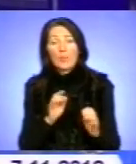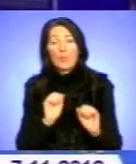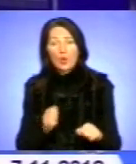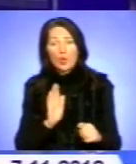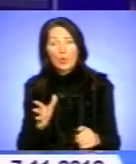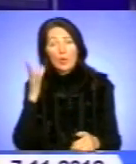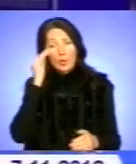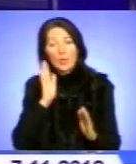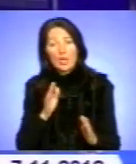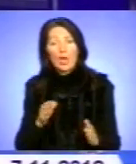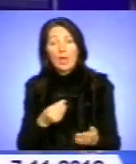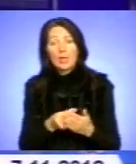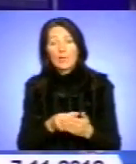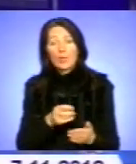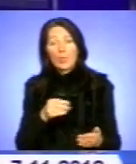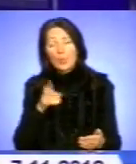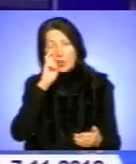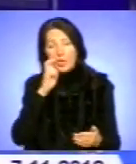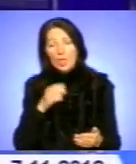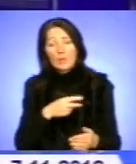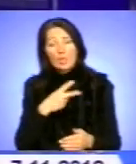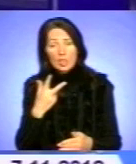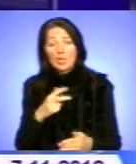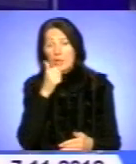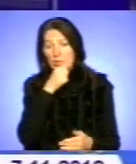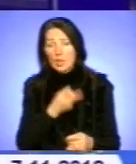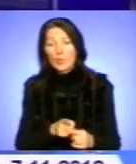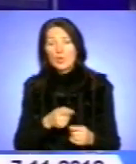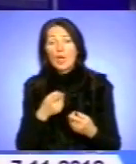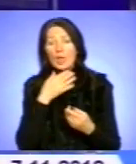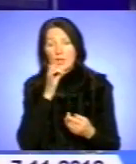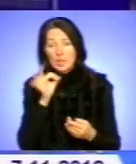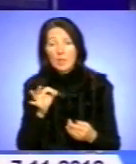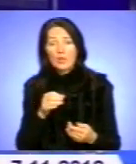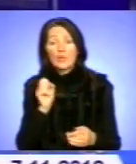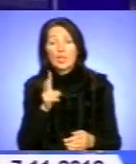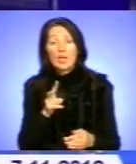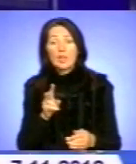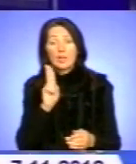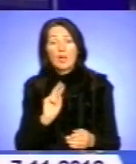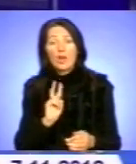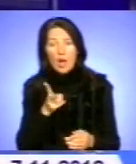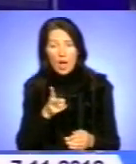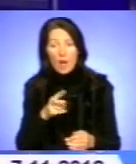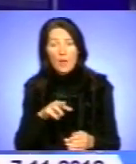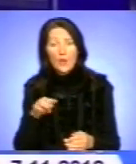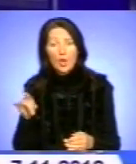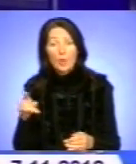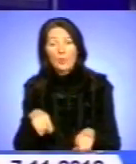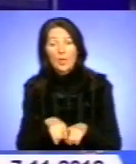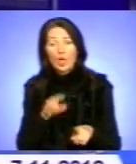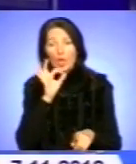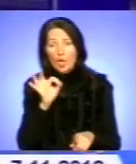на 2013 рік. Про це заявив член Центрвиборчкому Михайло Охендовський. Водночас він зауважив, що